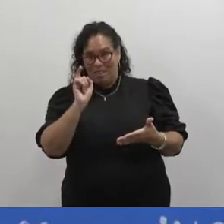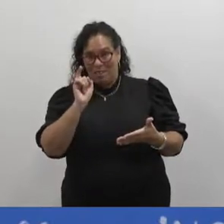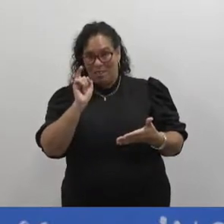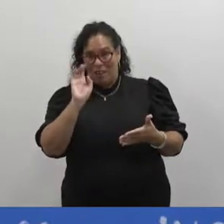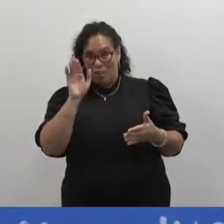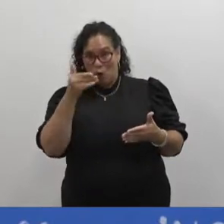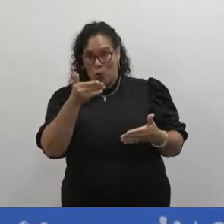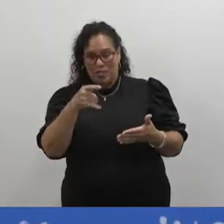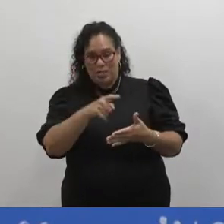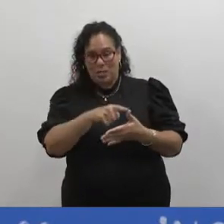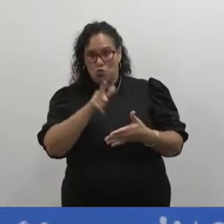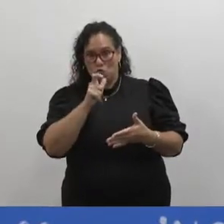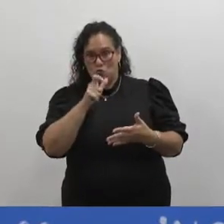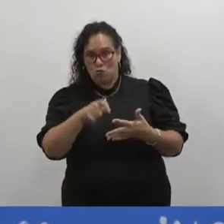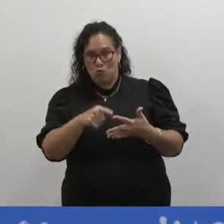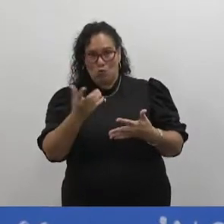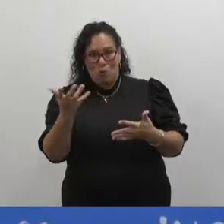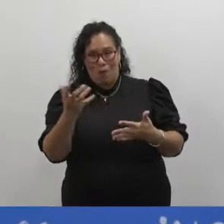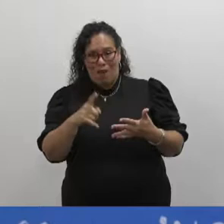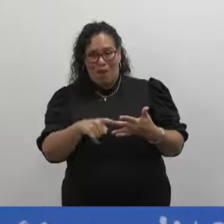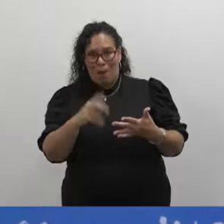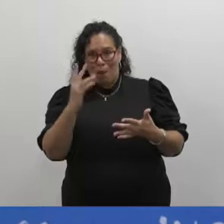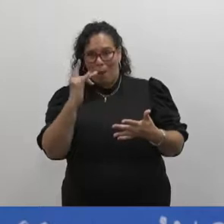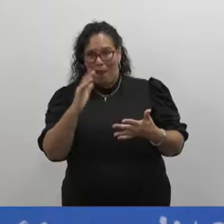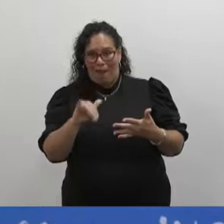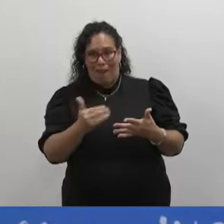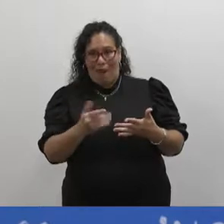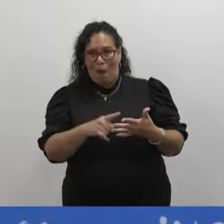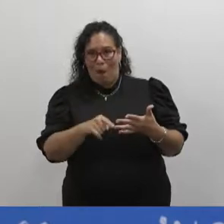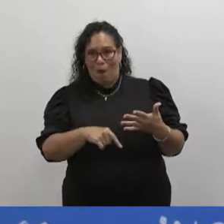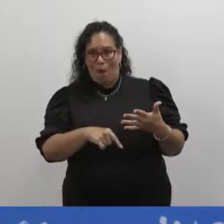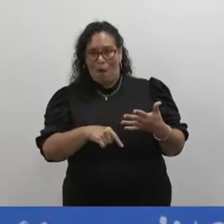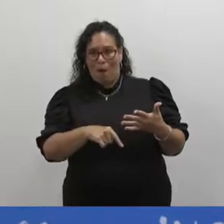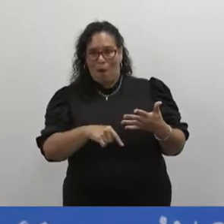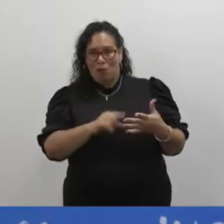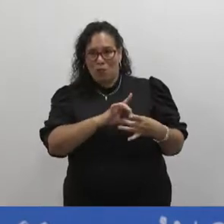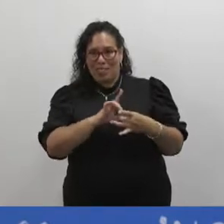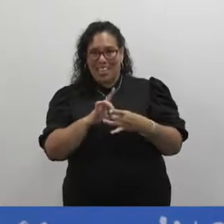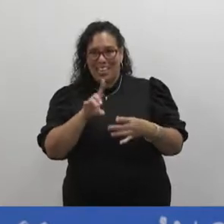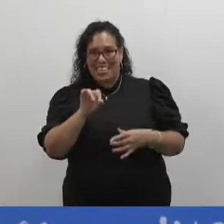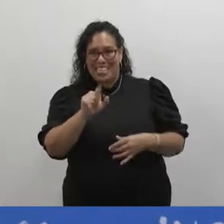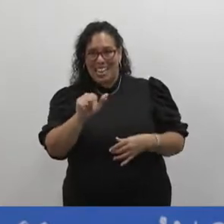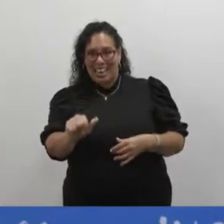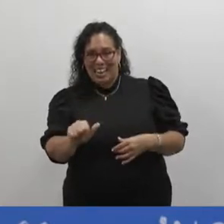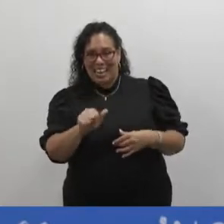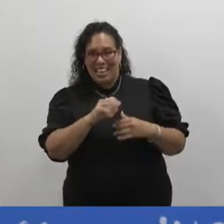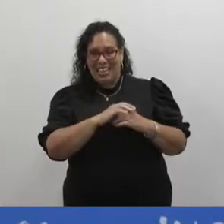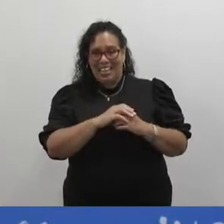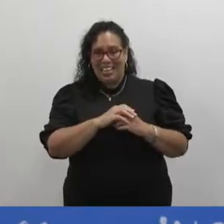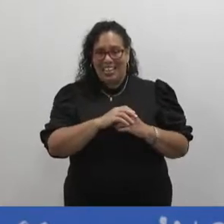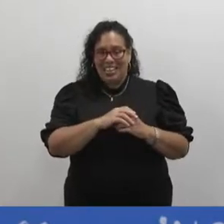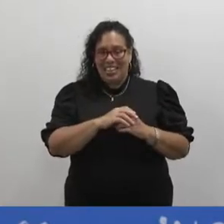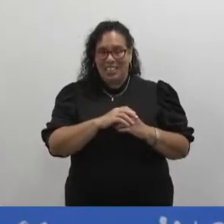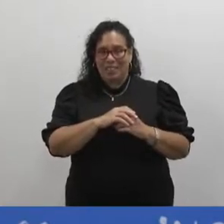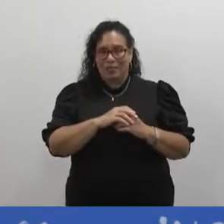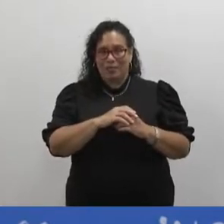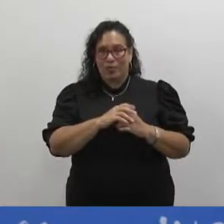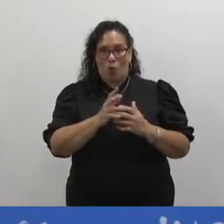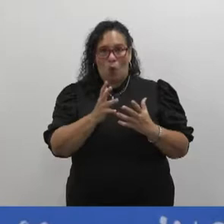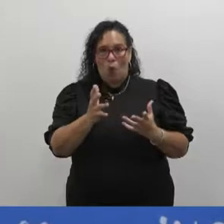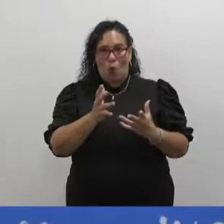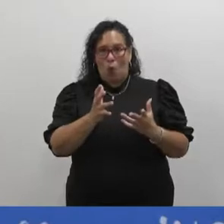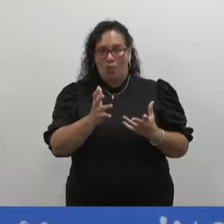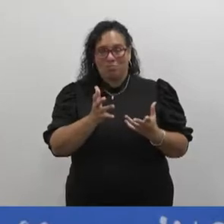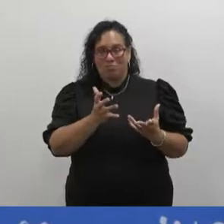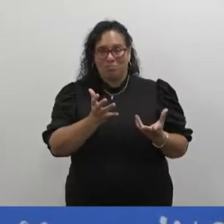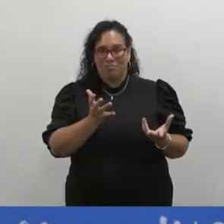dương tra cực thân nạ nạ kê à vầy khla tên ở đây nông lạ thân nạ sạ nà mà khăn tên ở đây nè nạ kê chui tên ở đây nụ nạ nạ chui nè